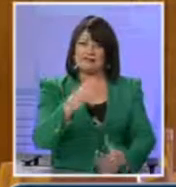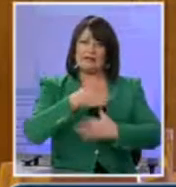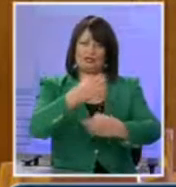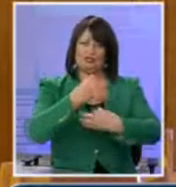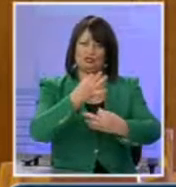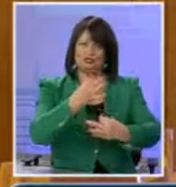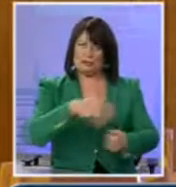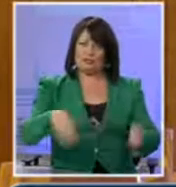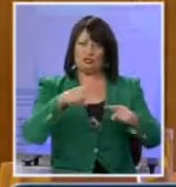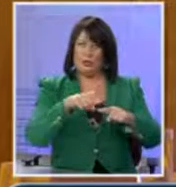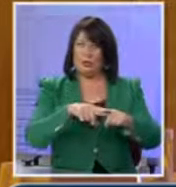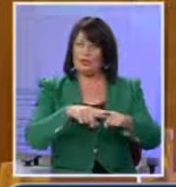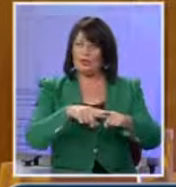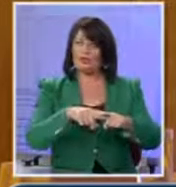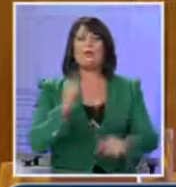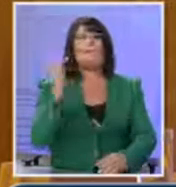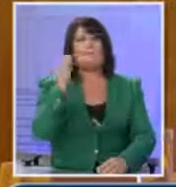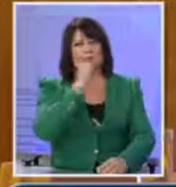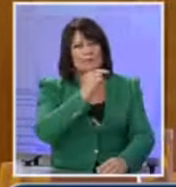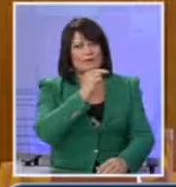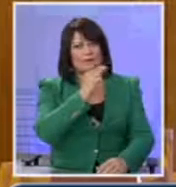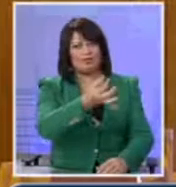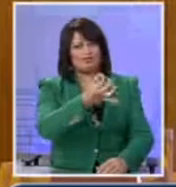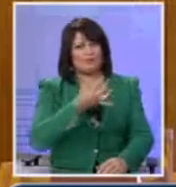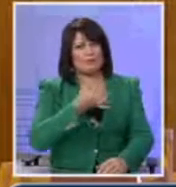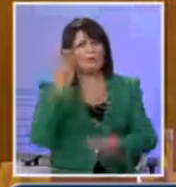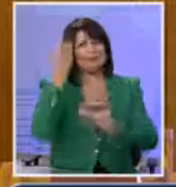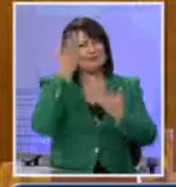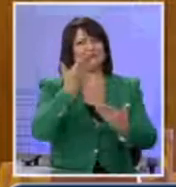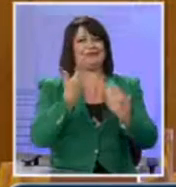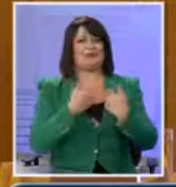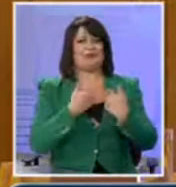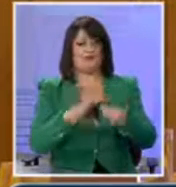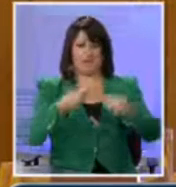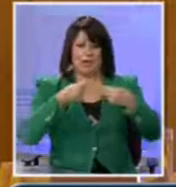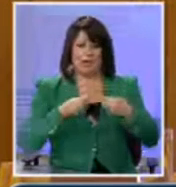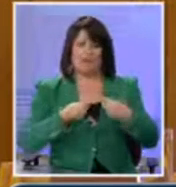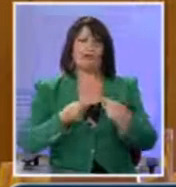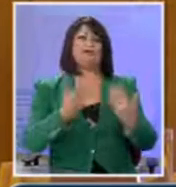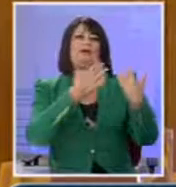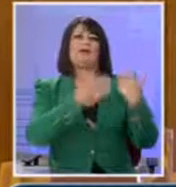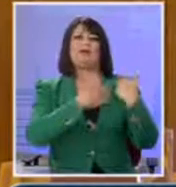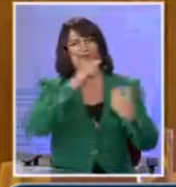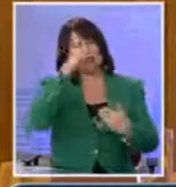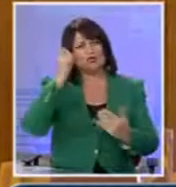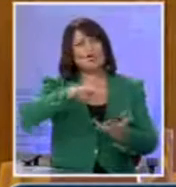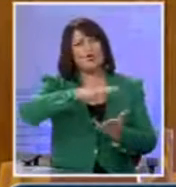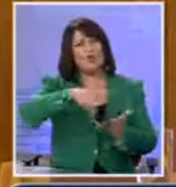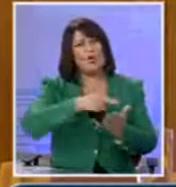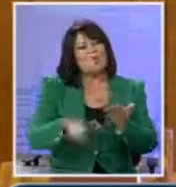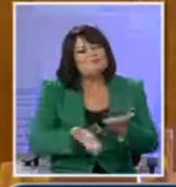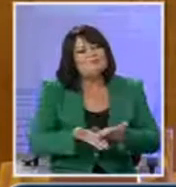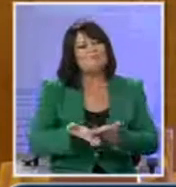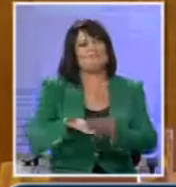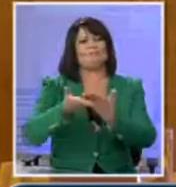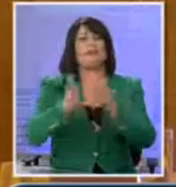εκπροσωπείτε, ο Πρωθυπουργός μου έκανε ξανά την τιμή να μου αναθέσει αυτό το δύσκολο ρόλο της υποστήριξης των